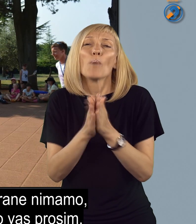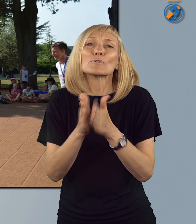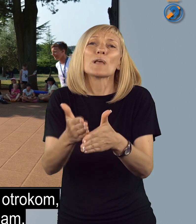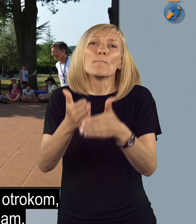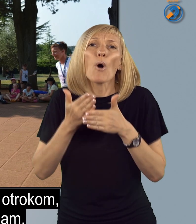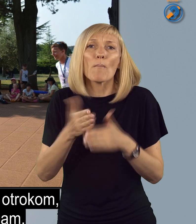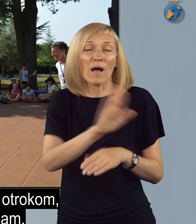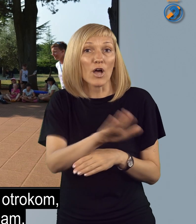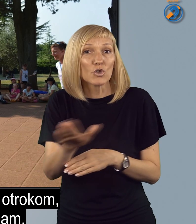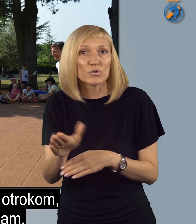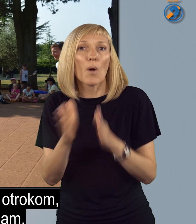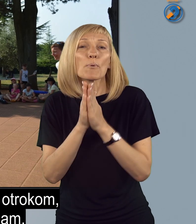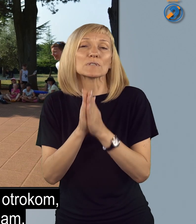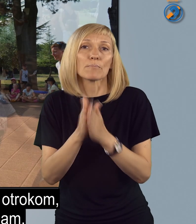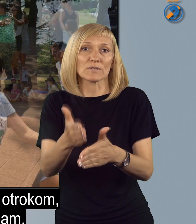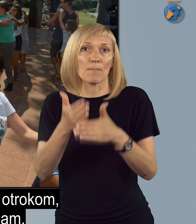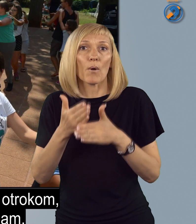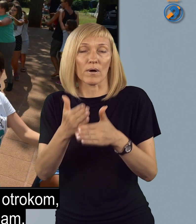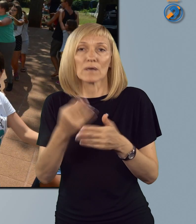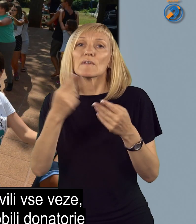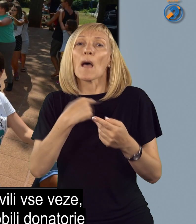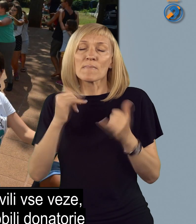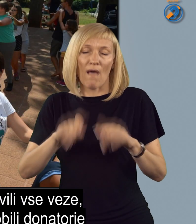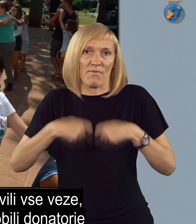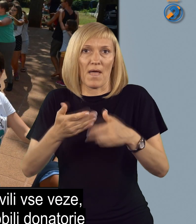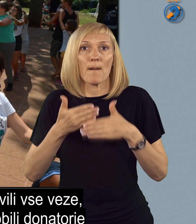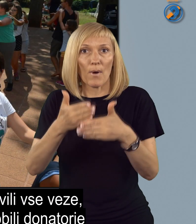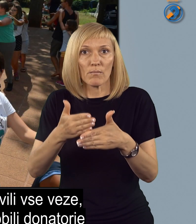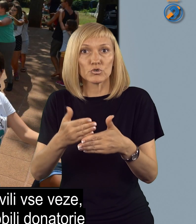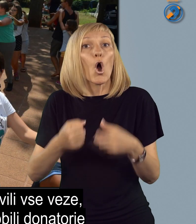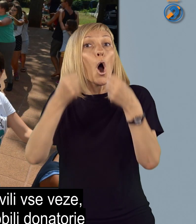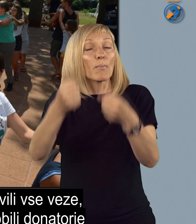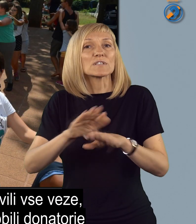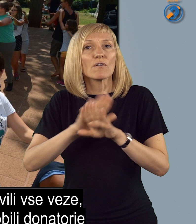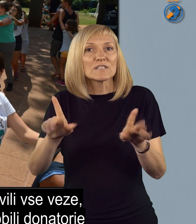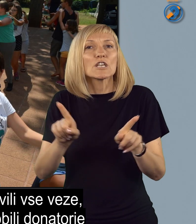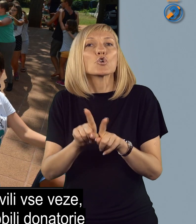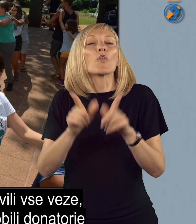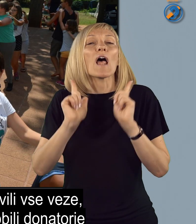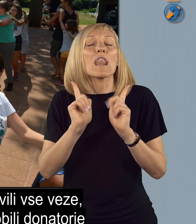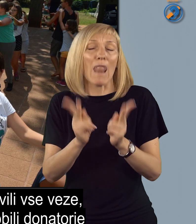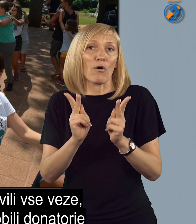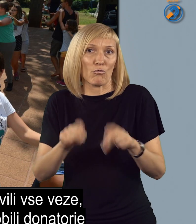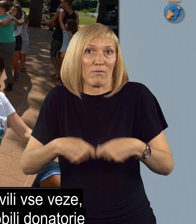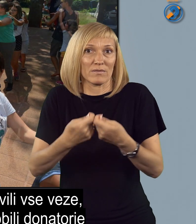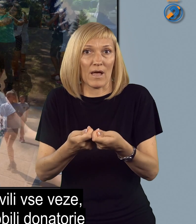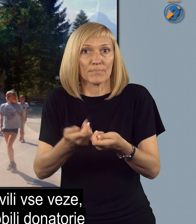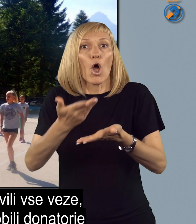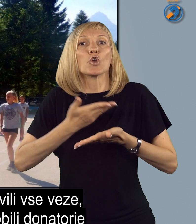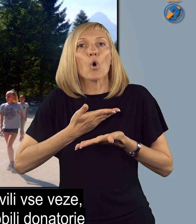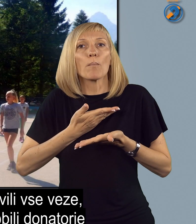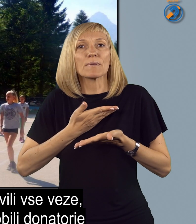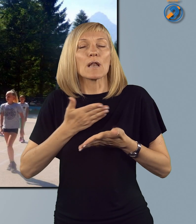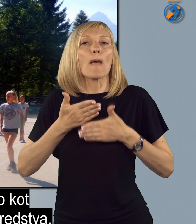prosim, pomagajte našim otrokom, pomagajte nam. Seveda vzpostavili smo vse, kar smo zmogli,